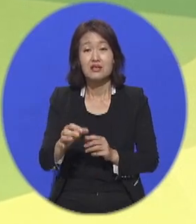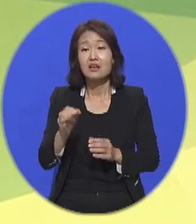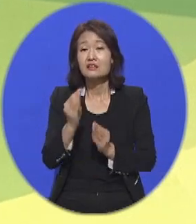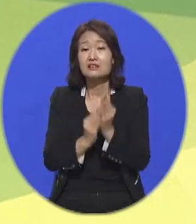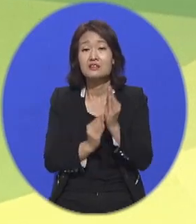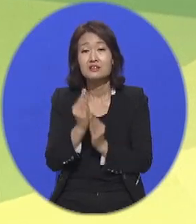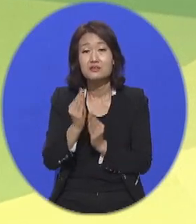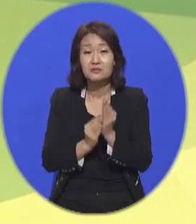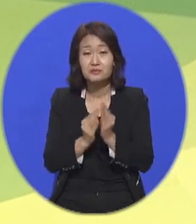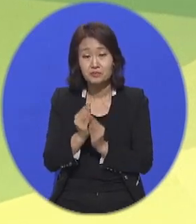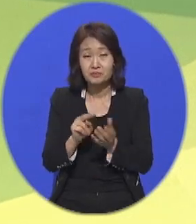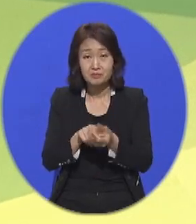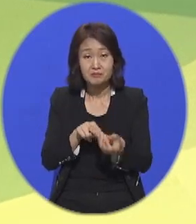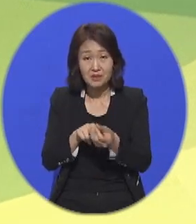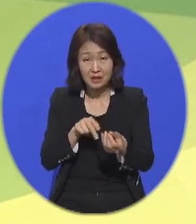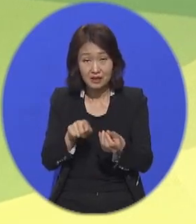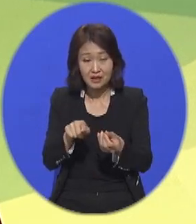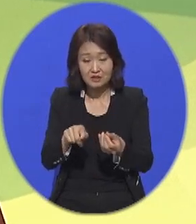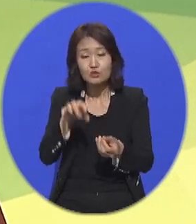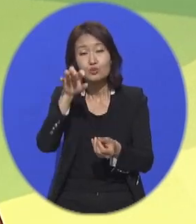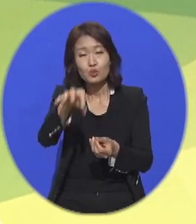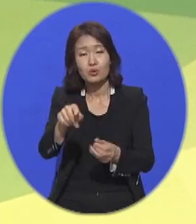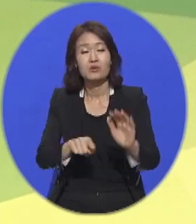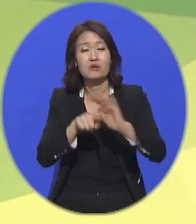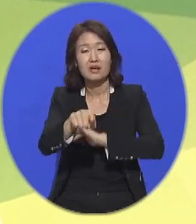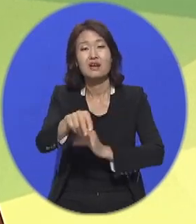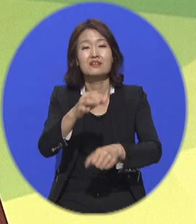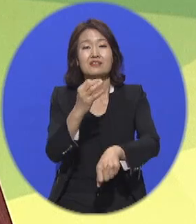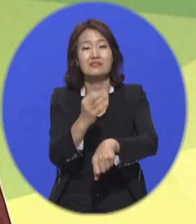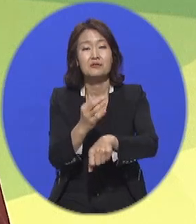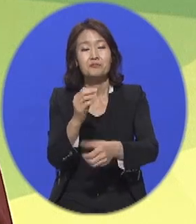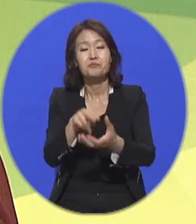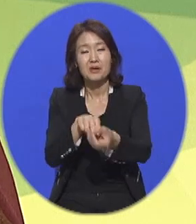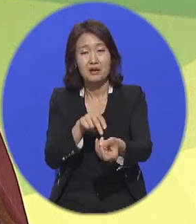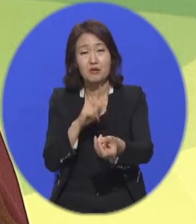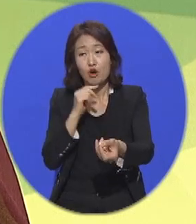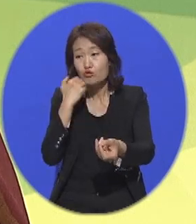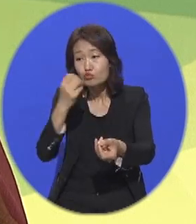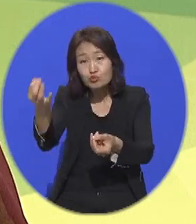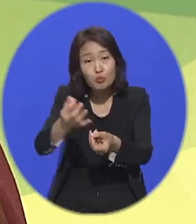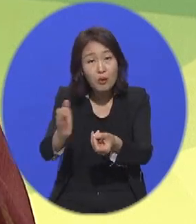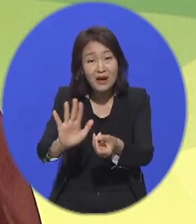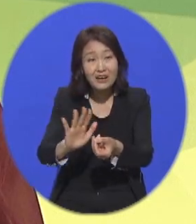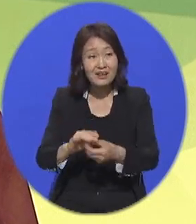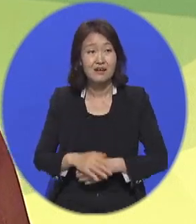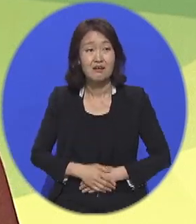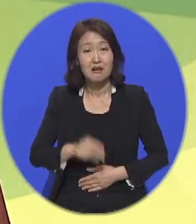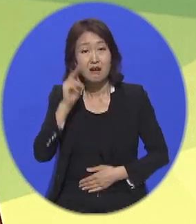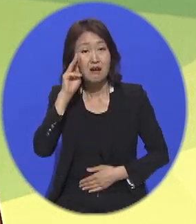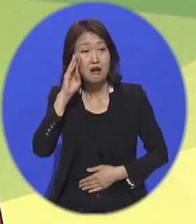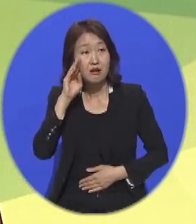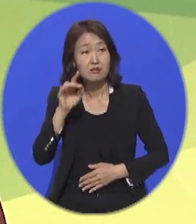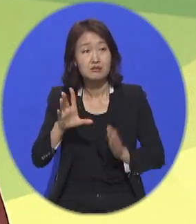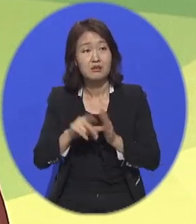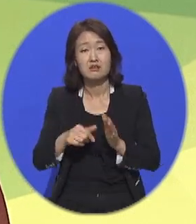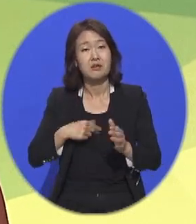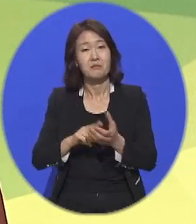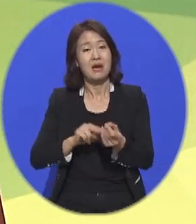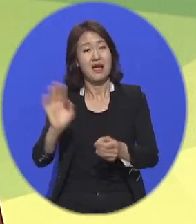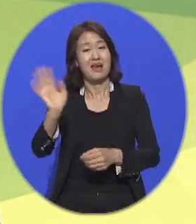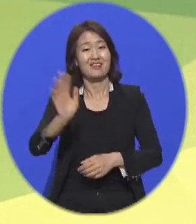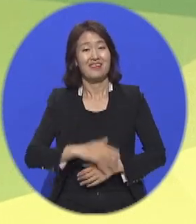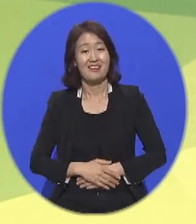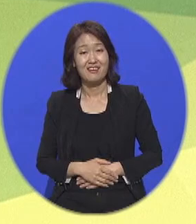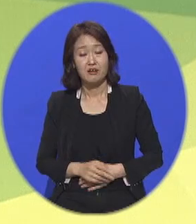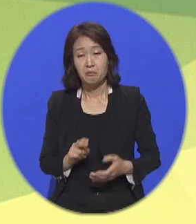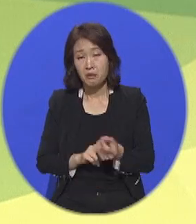파는 도매상에 가서 그걸 내놔라. 똑같습니다. 아무도 그들도 보지 않습니다. 3살째 됩니다. 물어봅니다. 나는 안 팝니다.